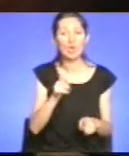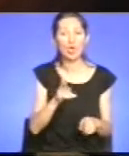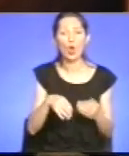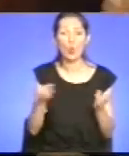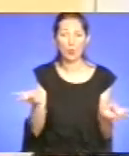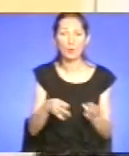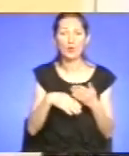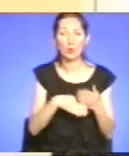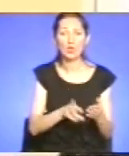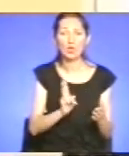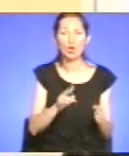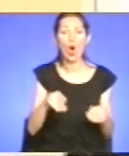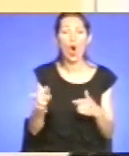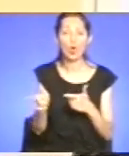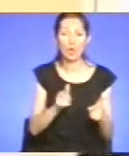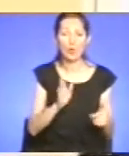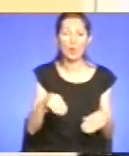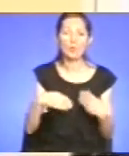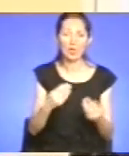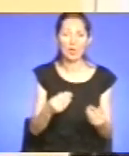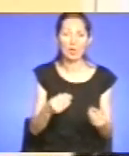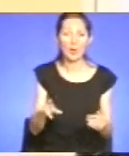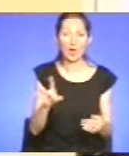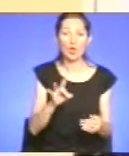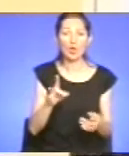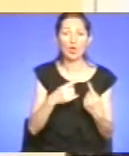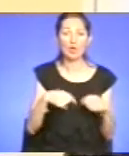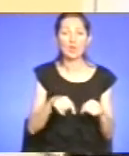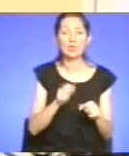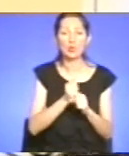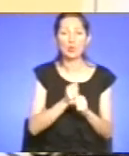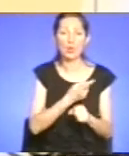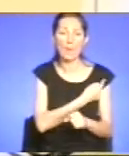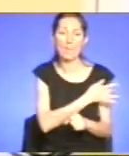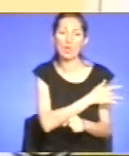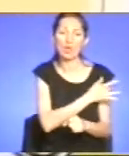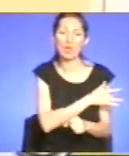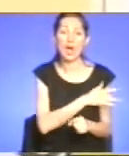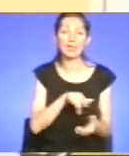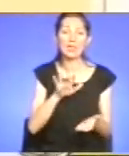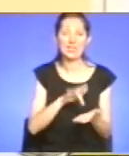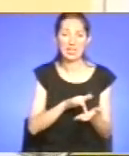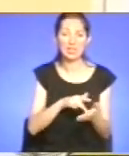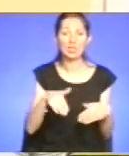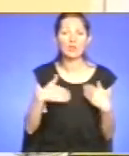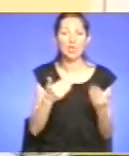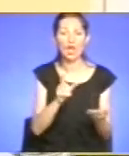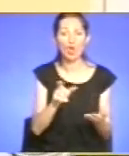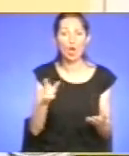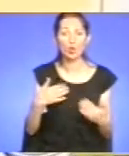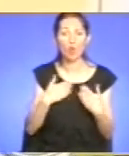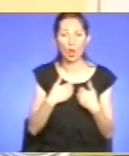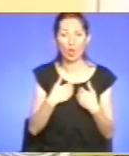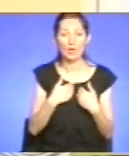її надати. При районній організації працює медико-соціальний центр. Це звертаються люди до